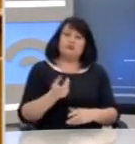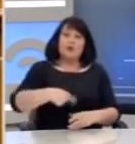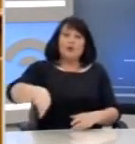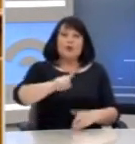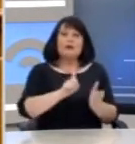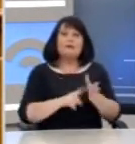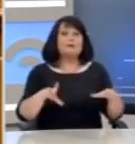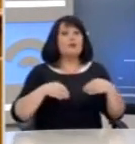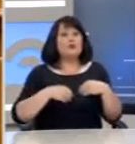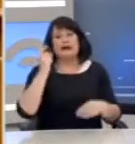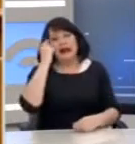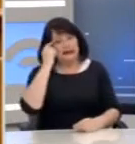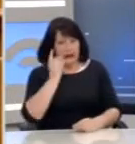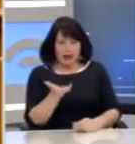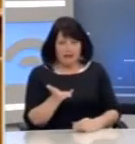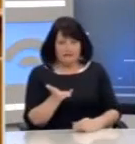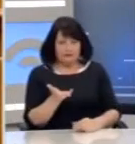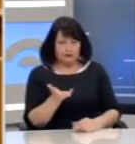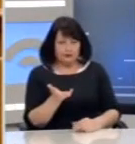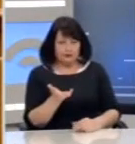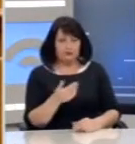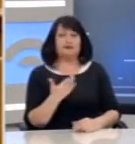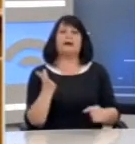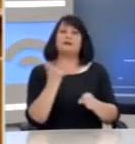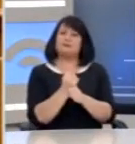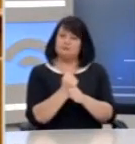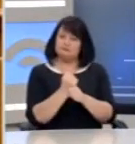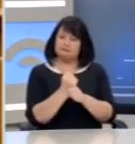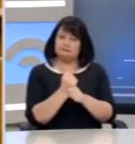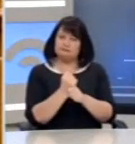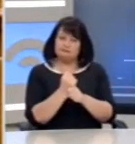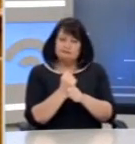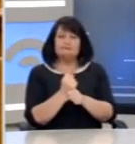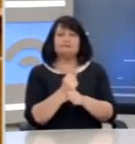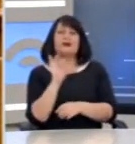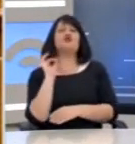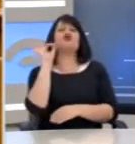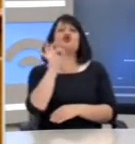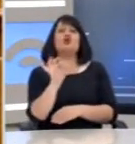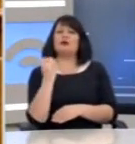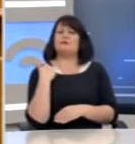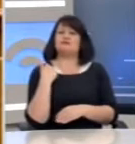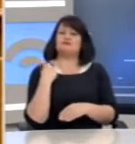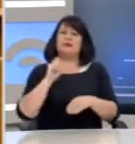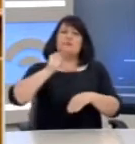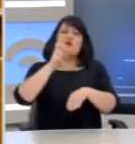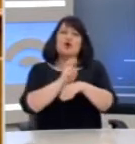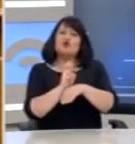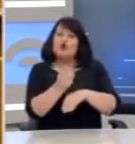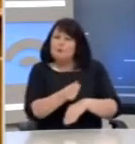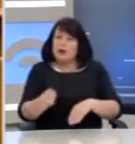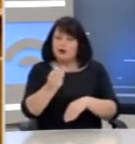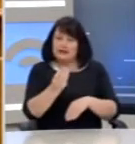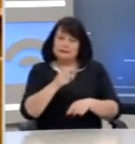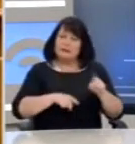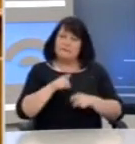πλευρές η επίτευξη των δημοσιονομικών στόχων πρωτογενών πλεονασμάτων και σε μερικές περιπτώσεις, όπως